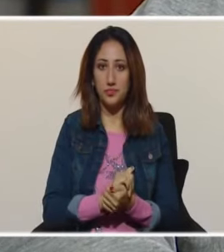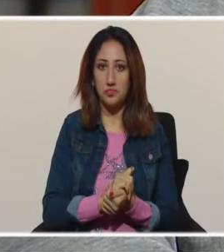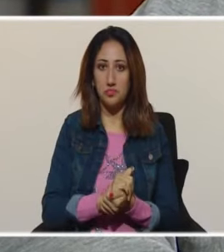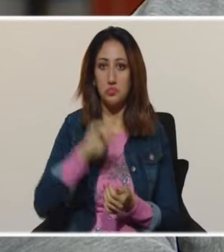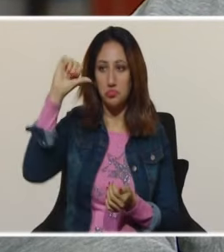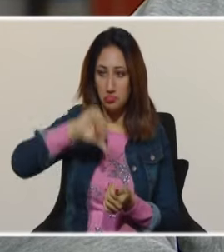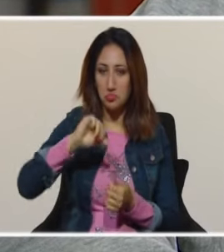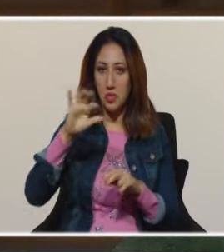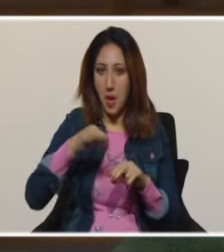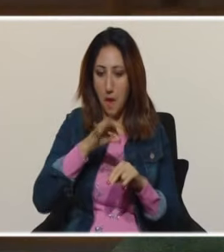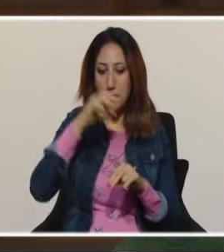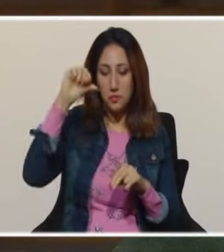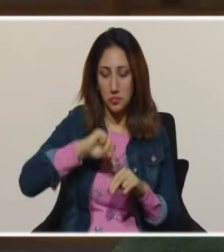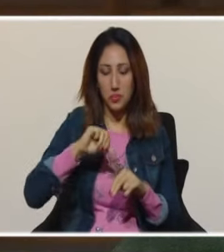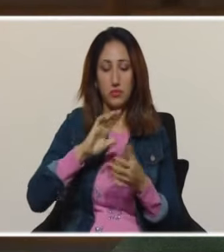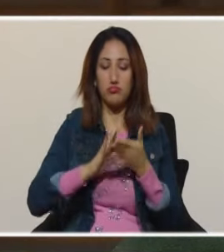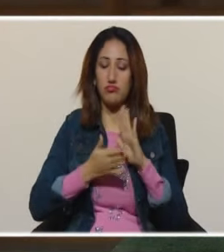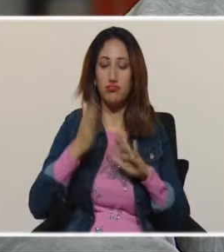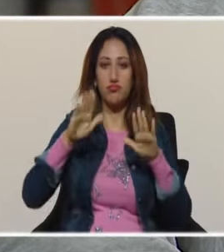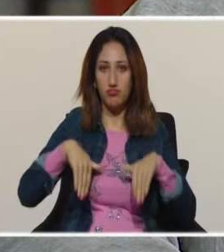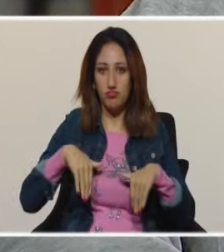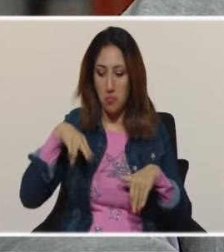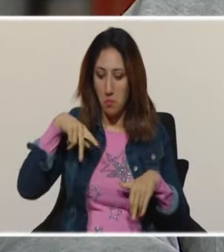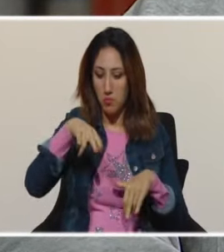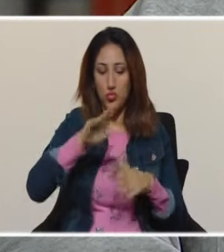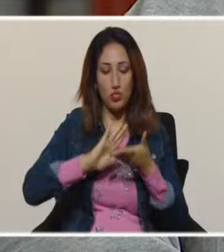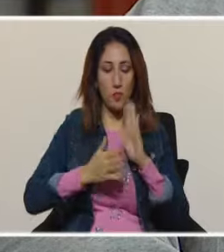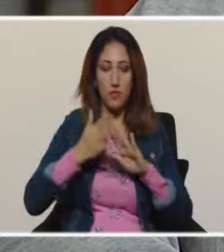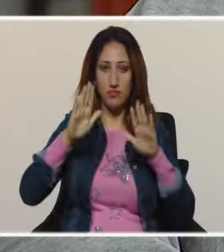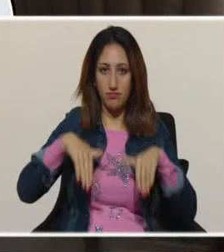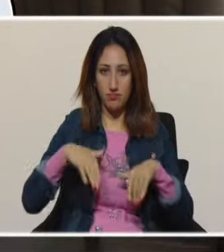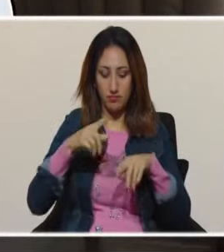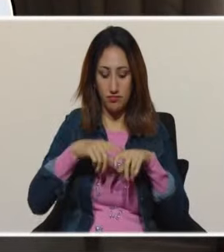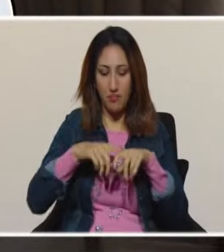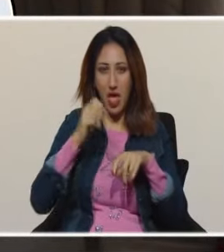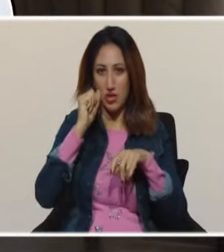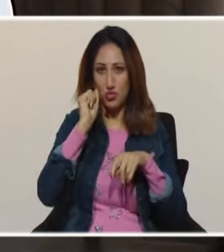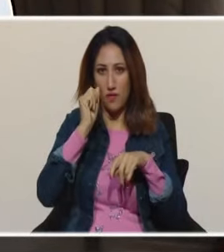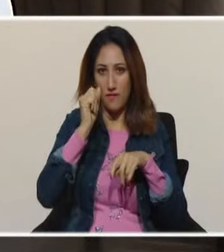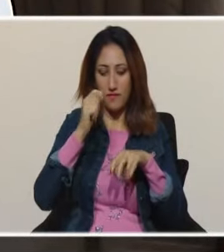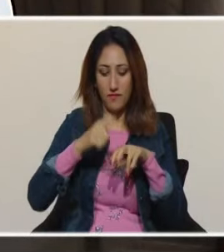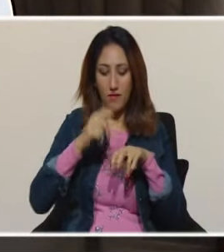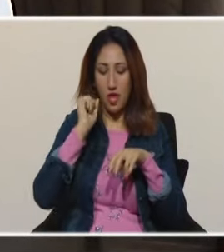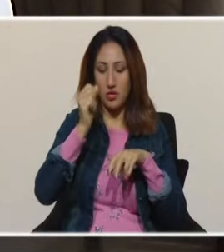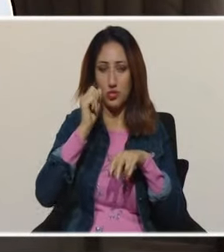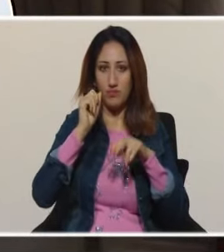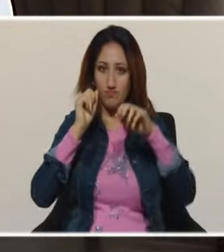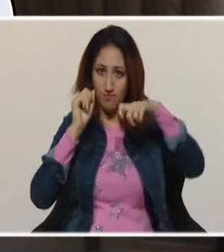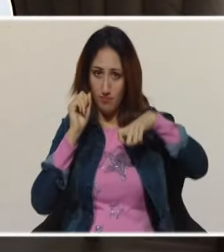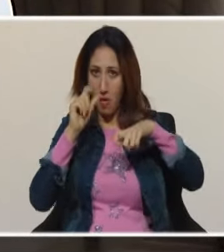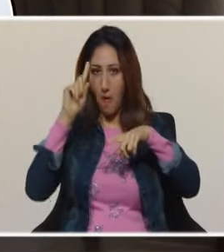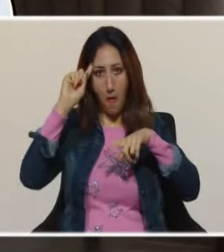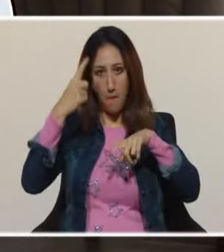نجحت. وادت الى ايه بقى الحادثه دي؟ ادت الى تيبس الركبتين، دي ما بتنتنيش، ده اخرها ودي